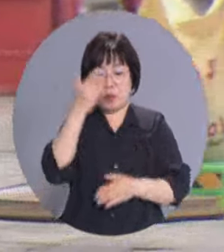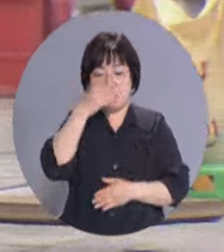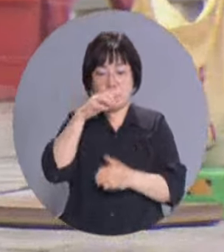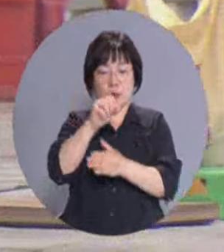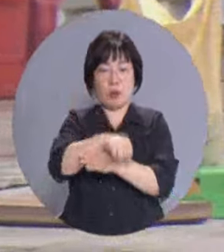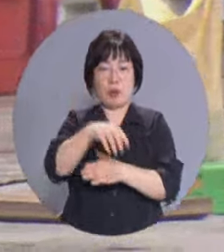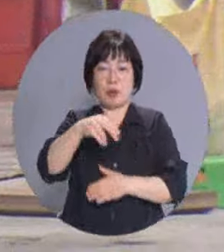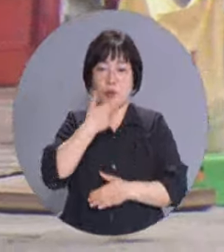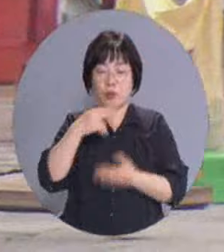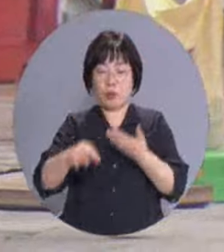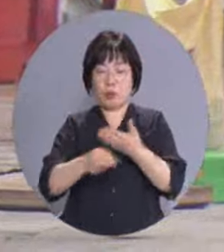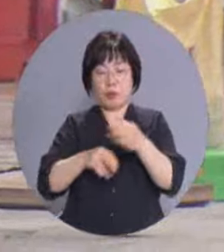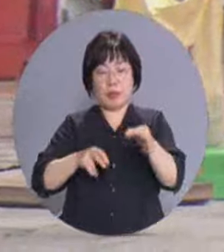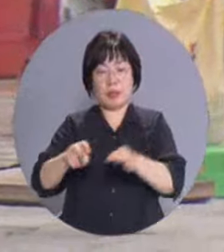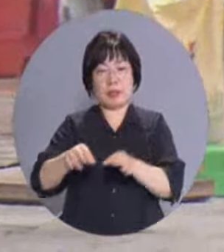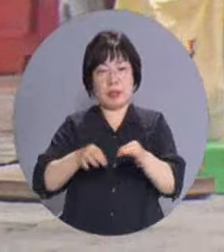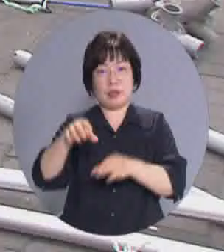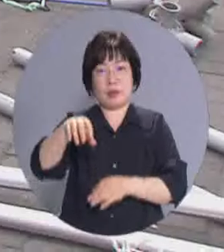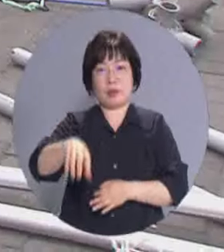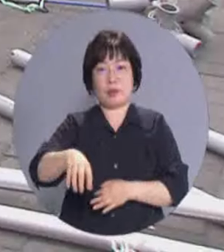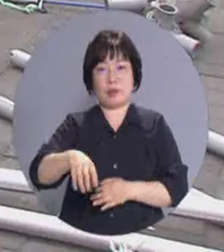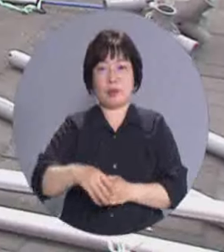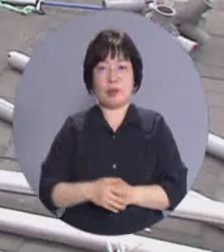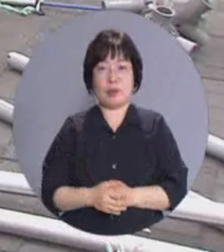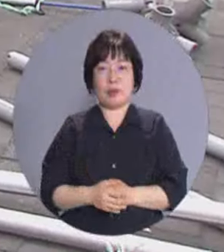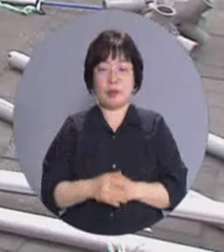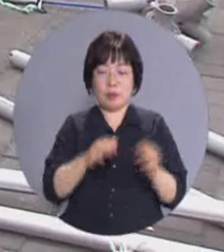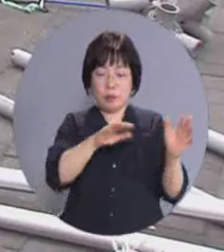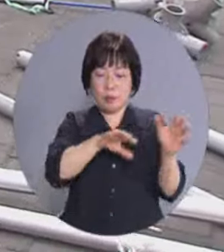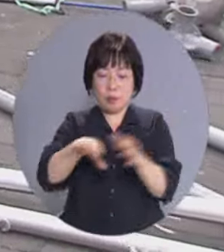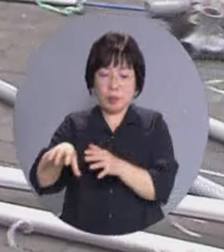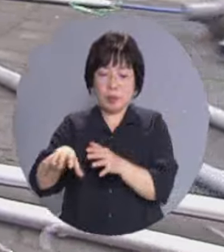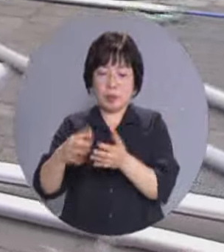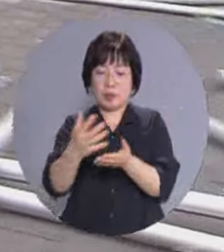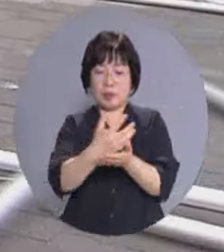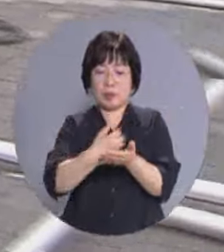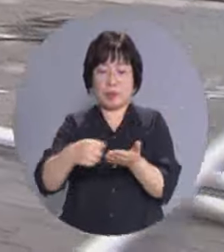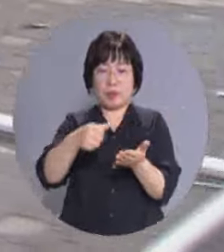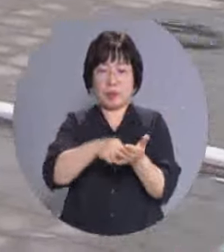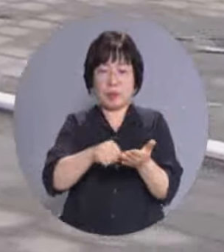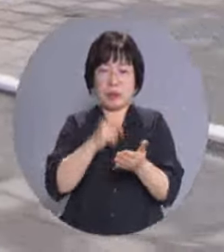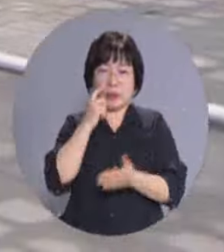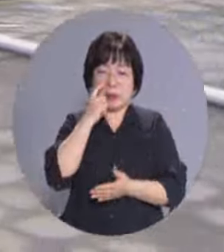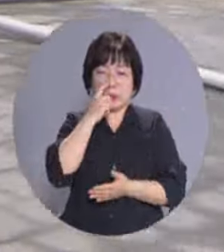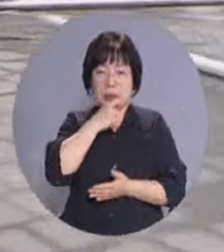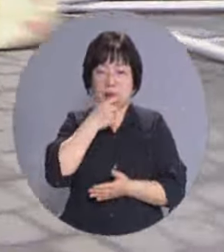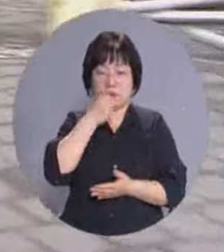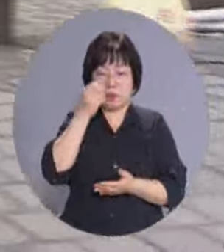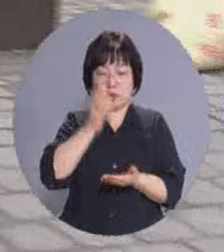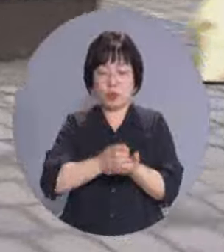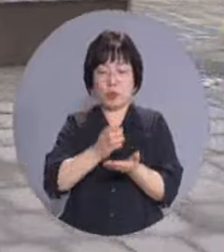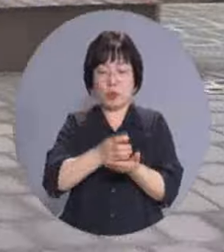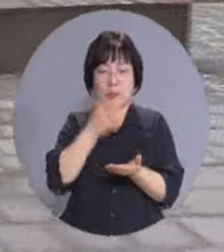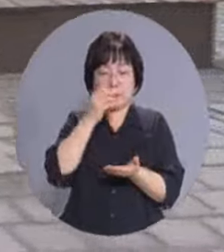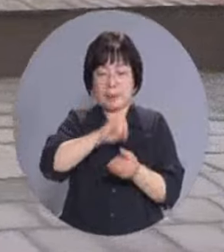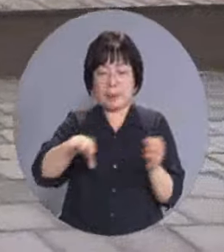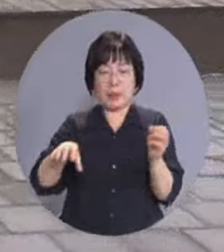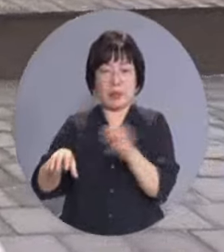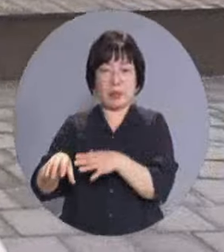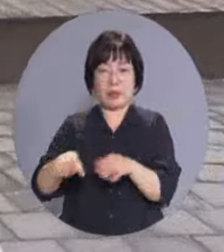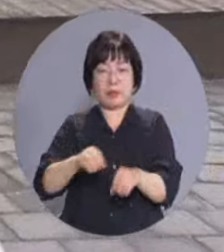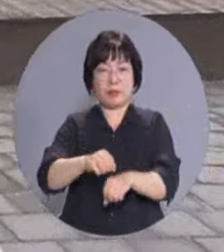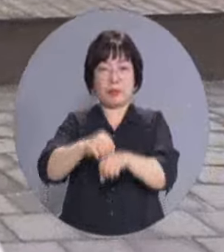운영된 불법 노점 상입니다 철거되지 못한 자재와 가득쌓인 술병들이 이곳 공원